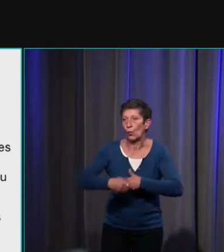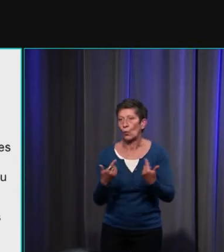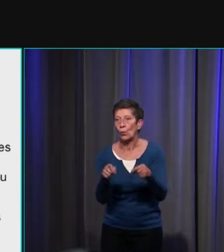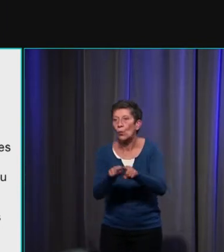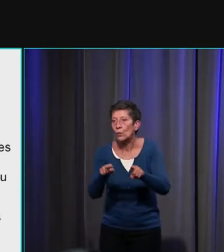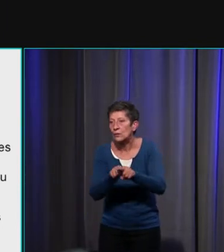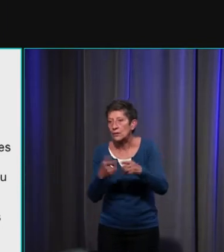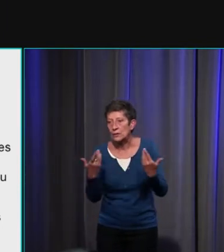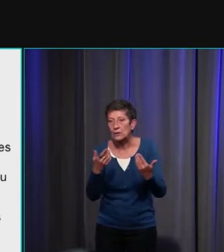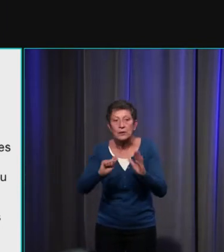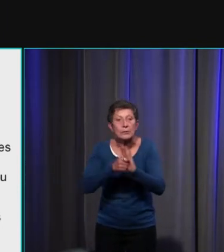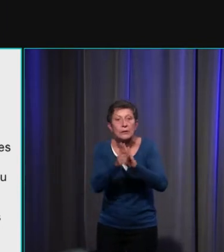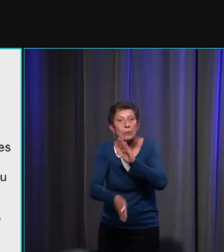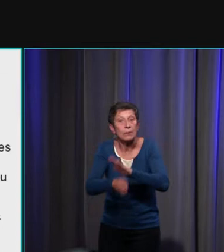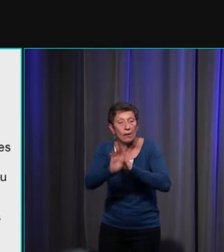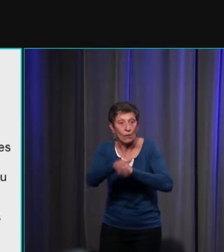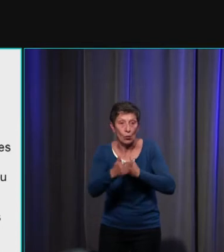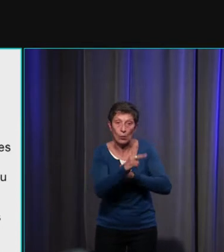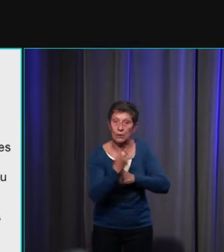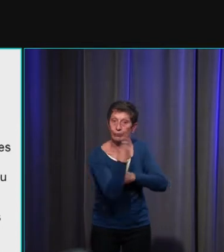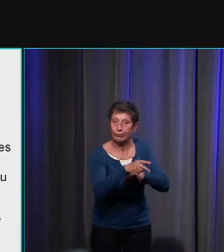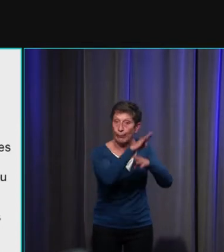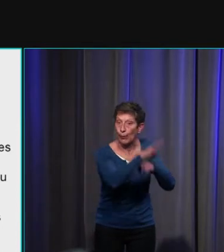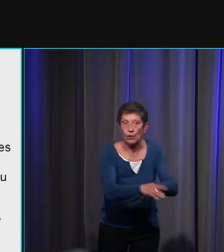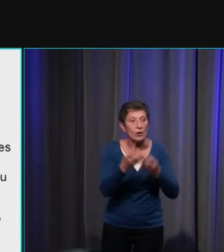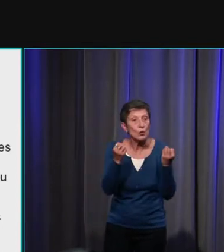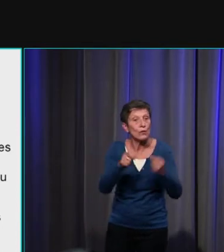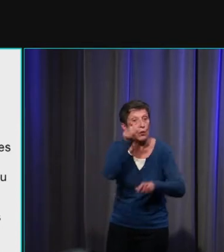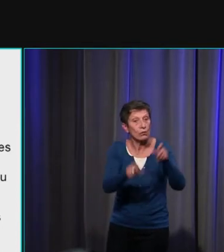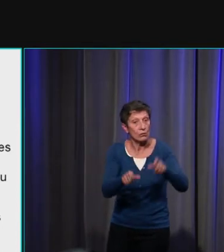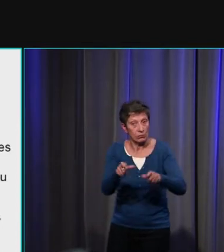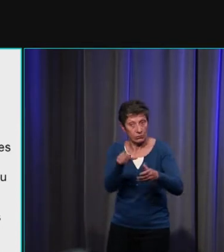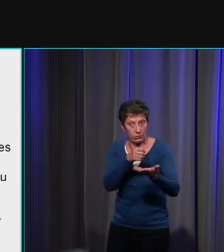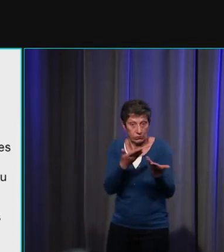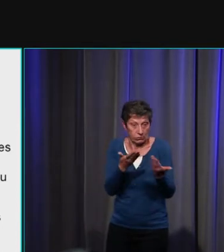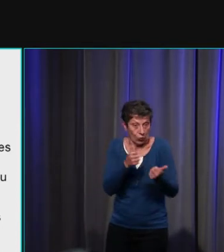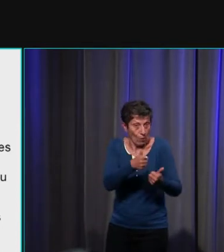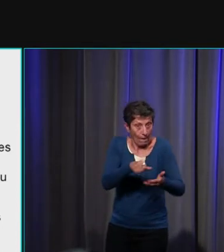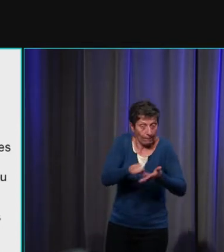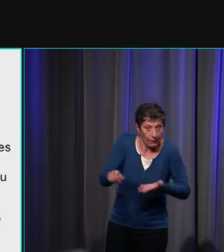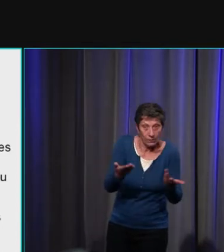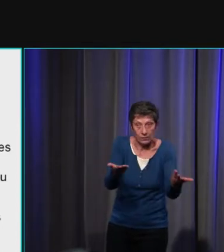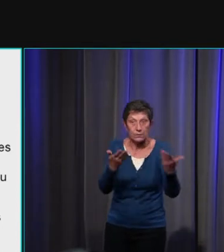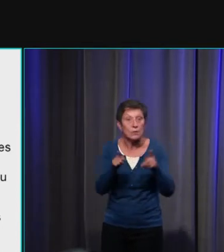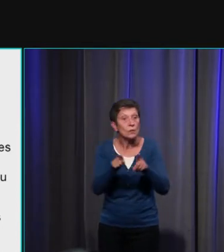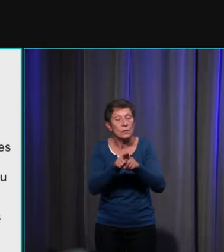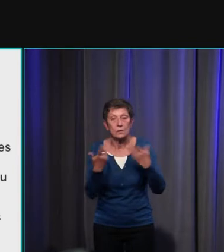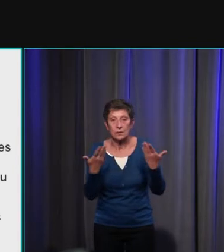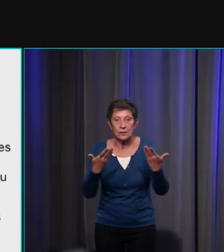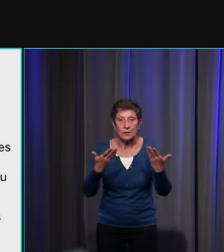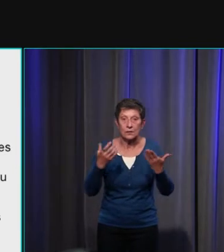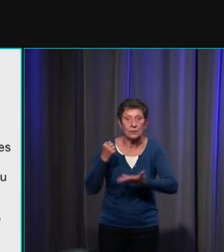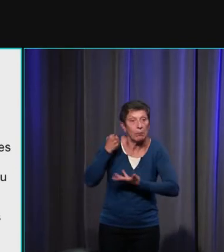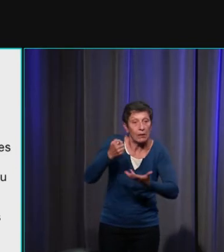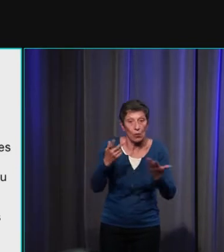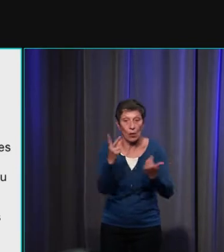à leur départ soit protégé puisque ces gens très souvent parts à leurs frais et ils hypothèquent leur patrimoine